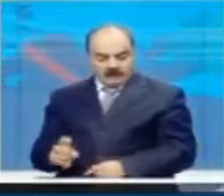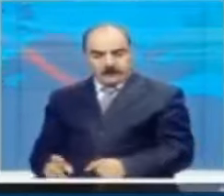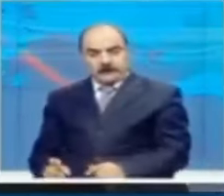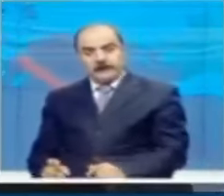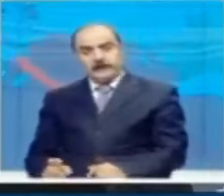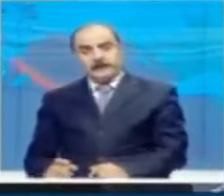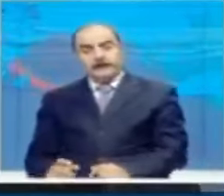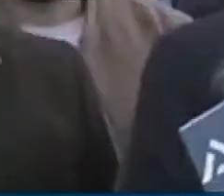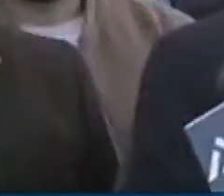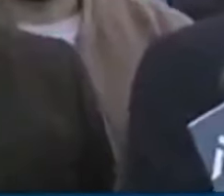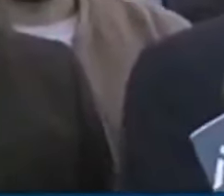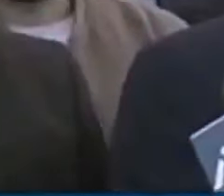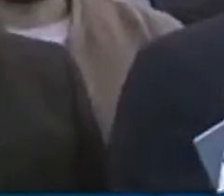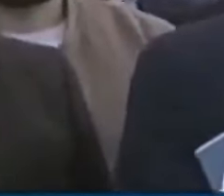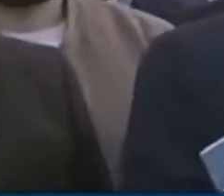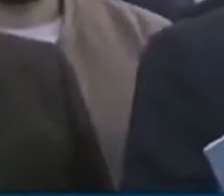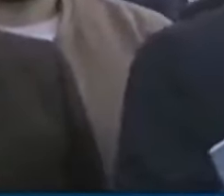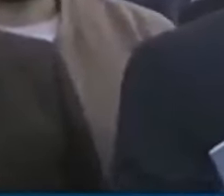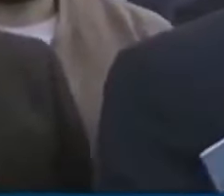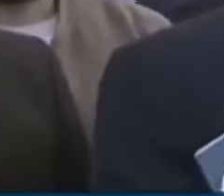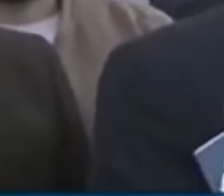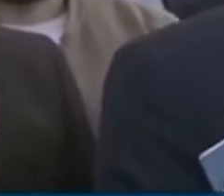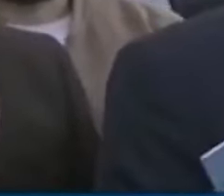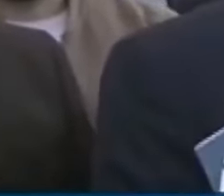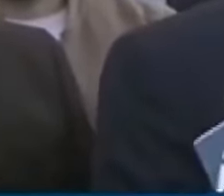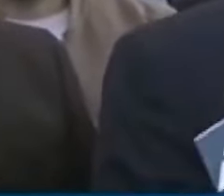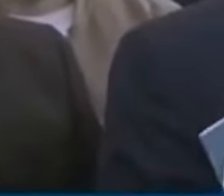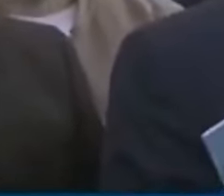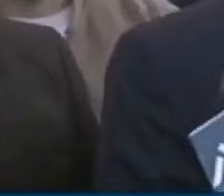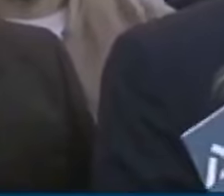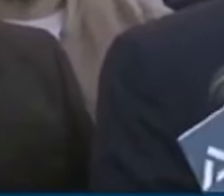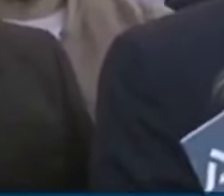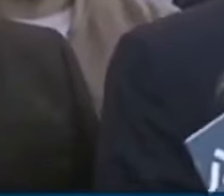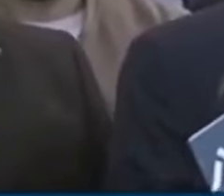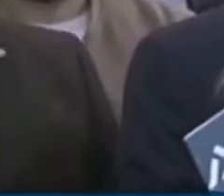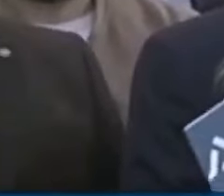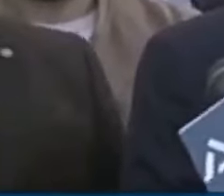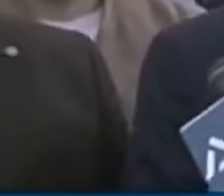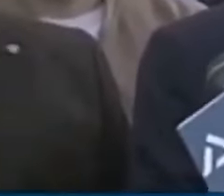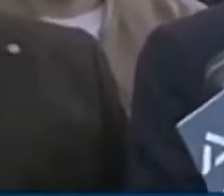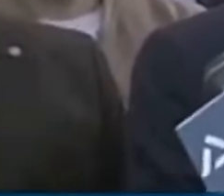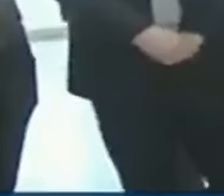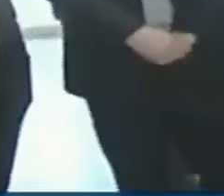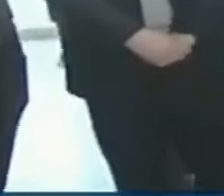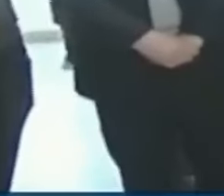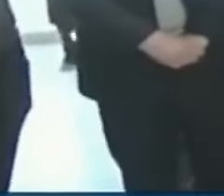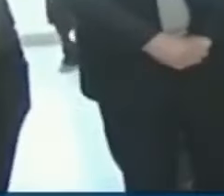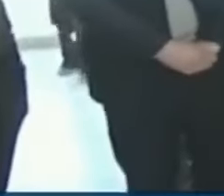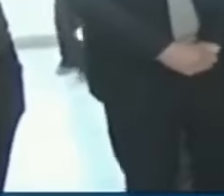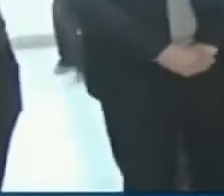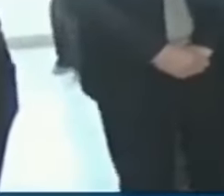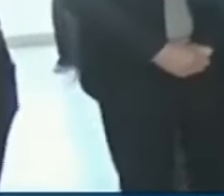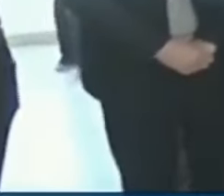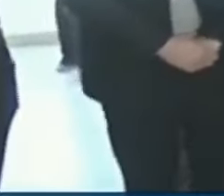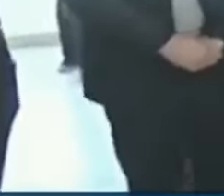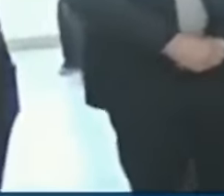شهر القادمه في اسيوط نصدر من خلالها خدمات رقميه الى مختلف دول العالم وبحسب محافظ